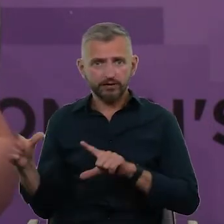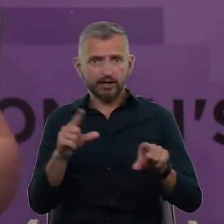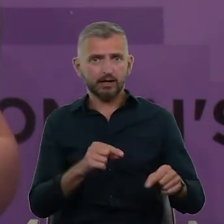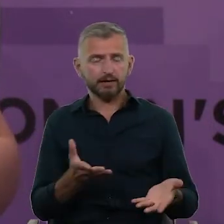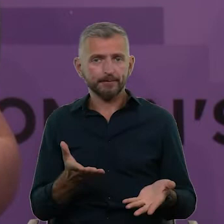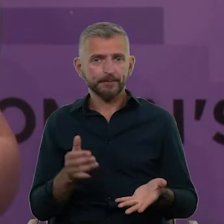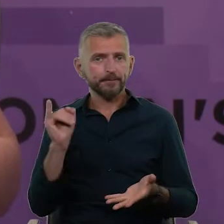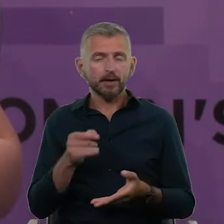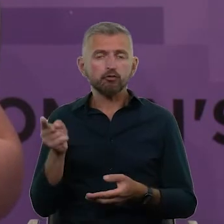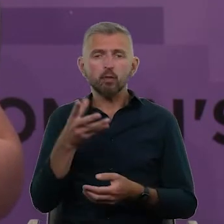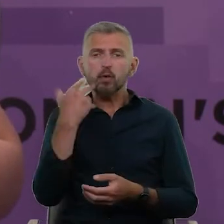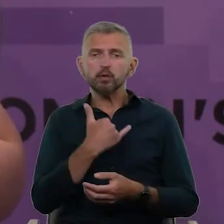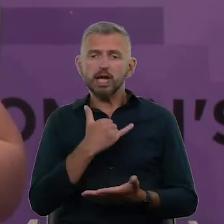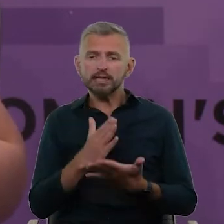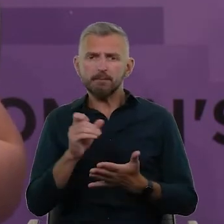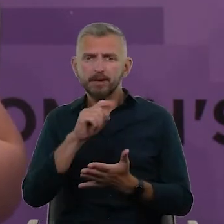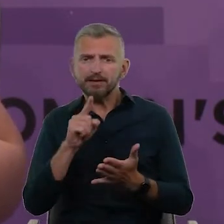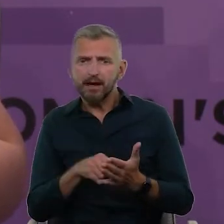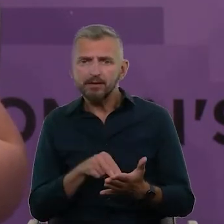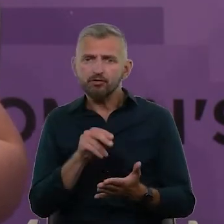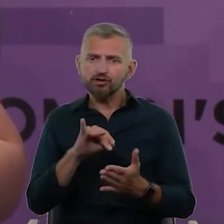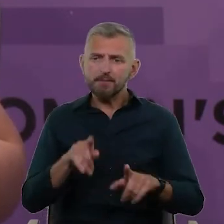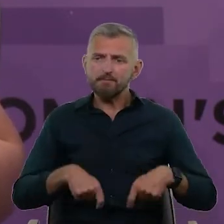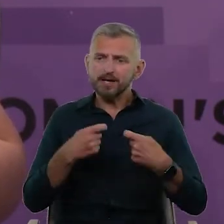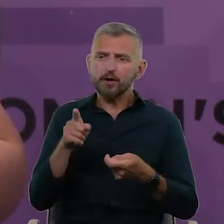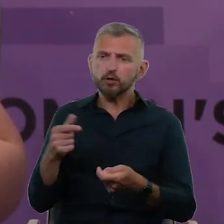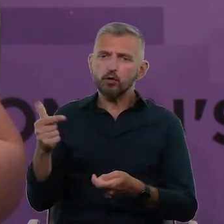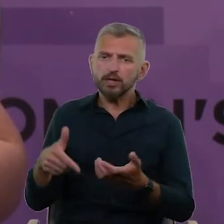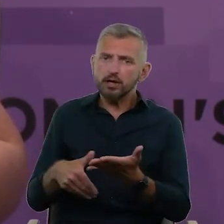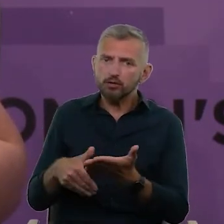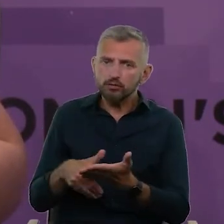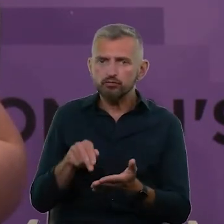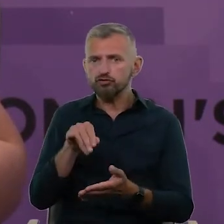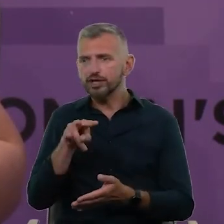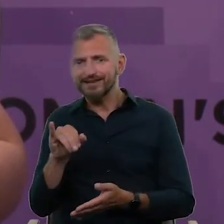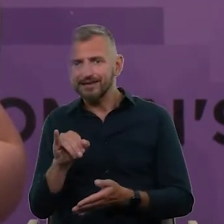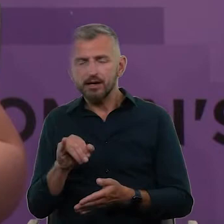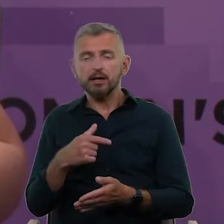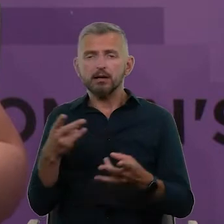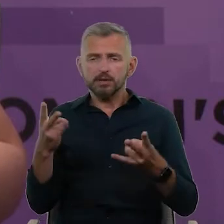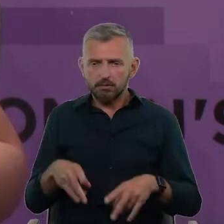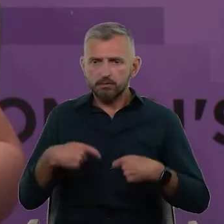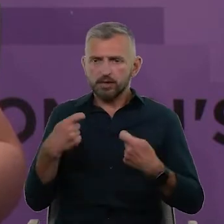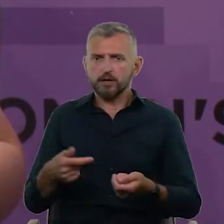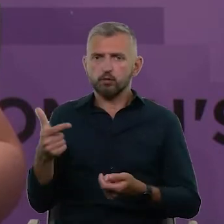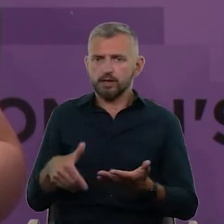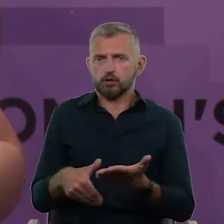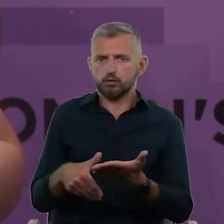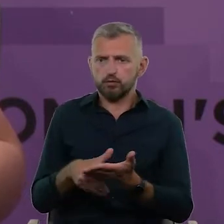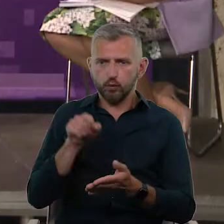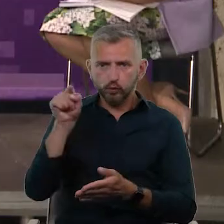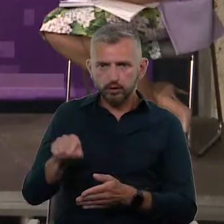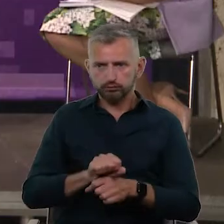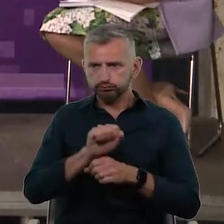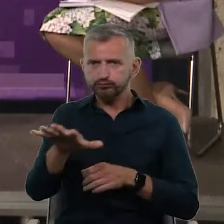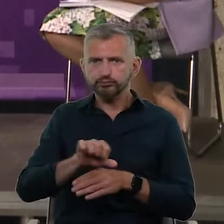виїхали. І тому, коли у нас є питання, чи передавати туди гуманітарку чи ні, нам треба туди передавати гуманітарну допомогу, і нам